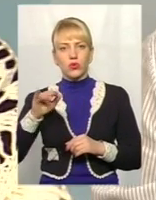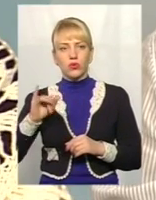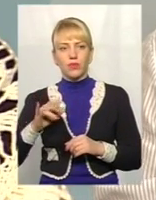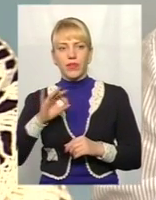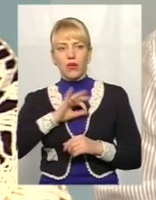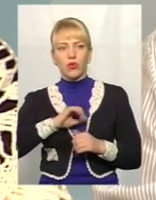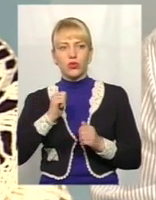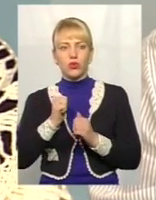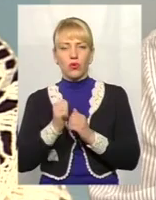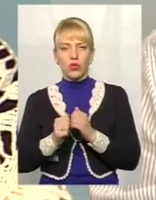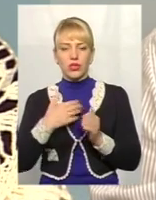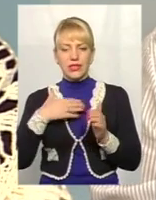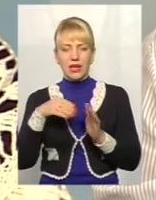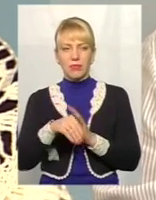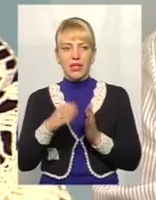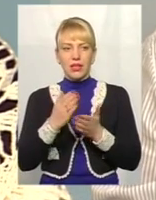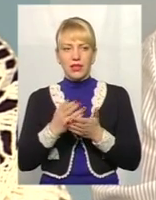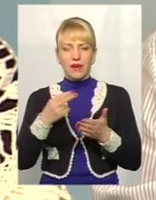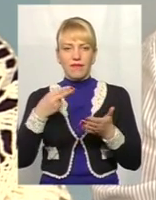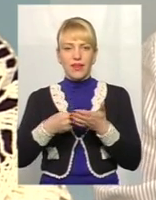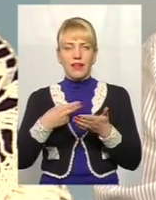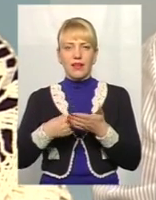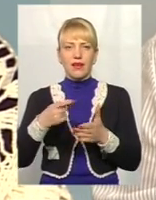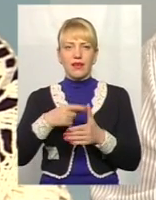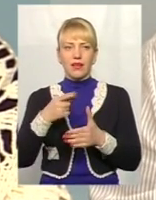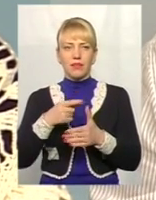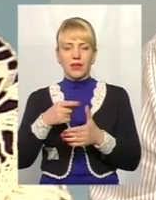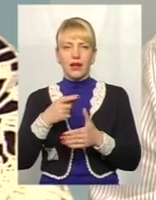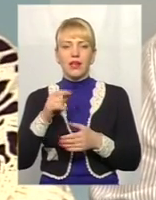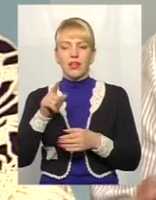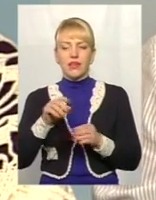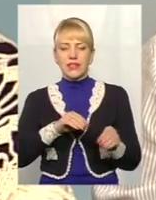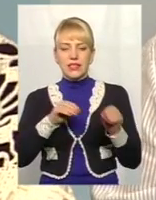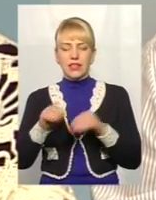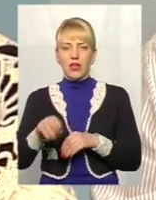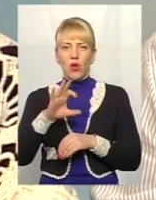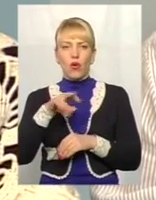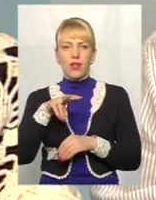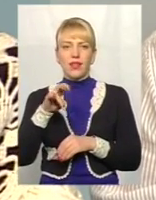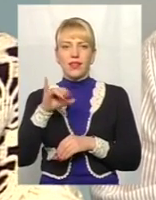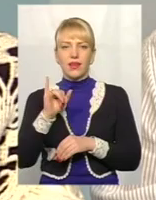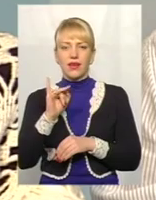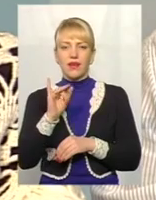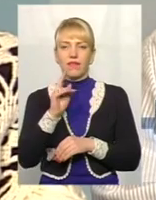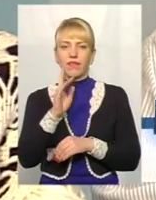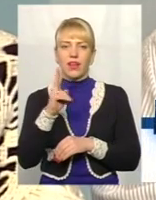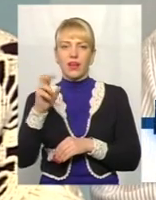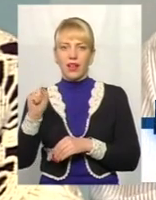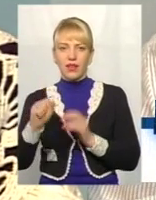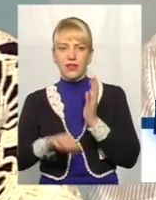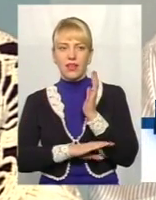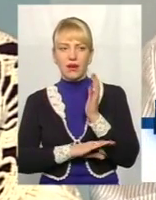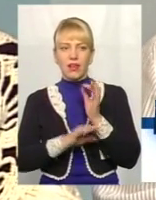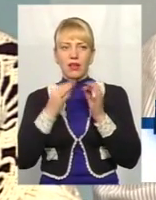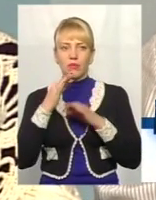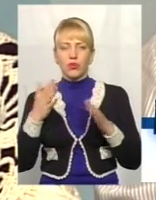кожного загиблого і установленого імені Яд Вашем висаджує одне оливкове дерево на знак пам'яті. І фактично будь-яка